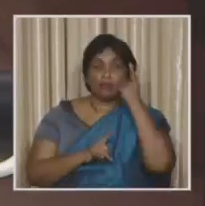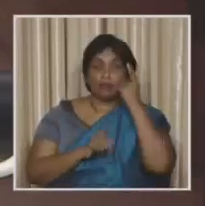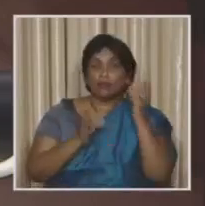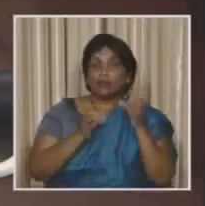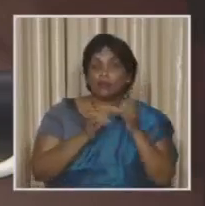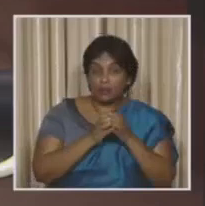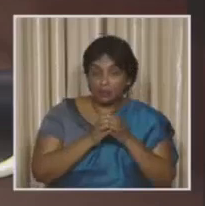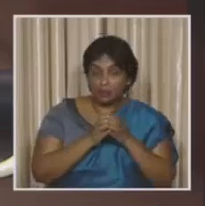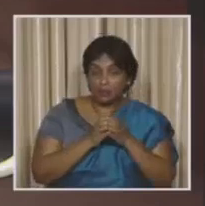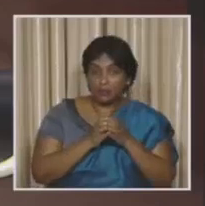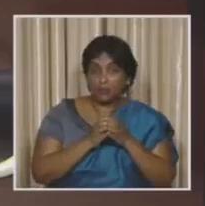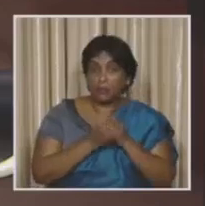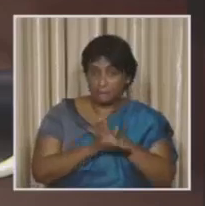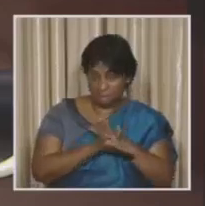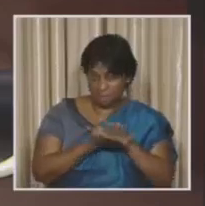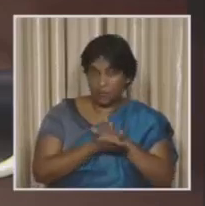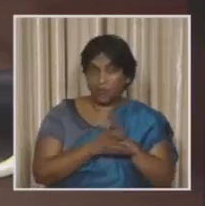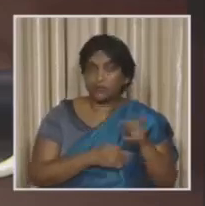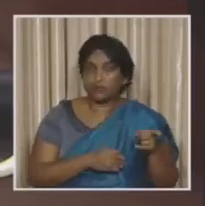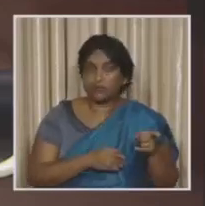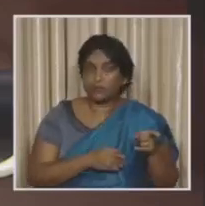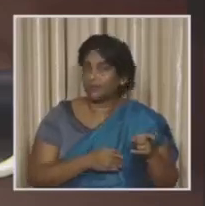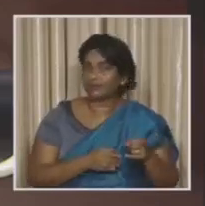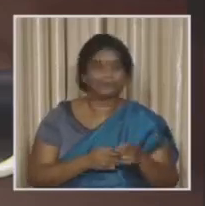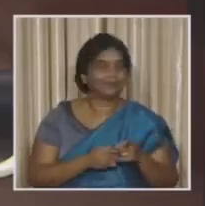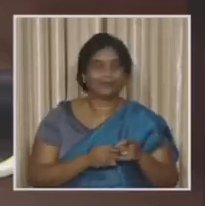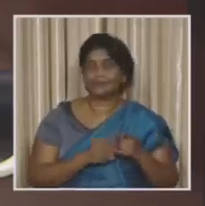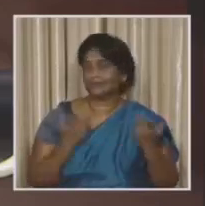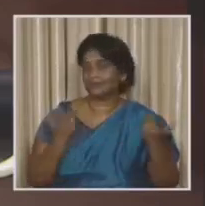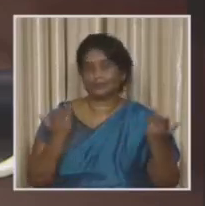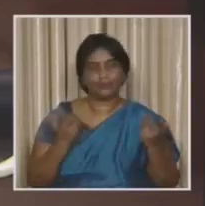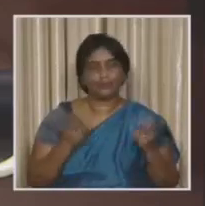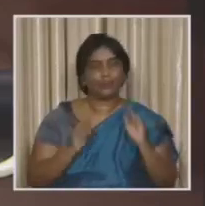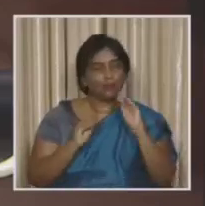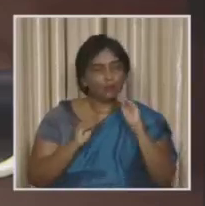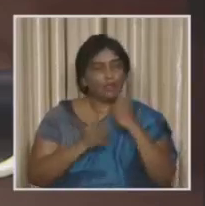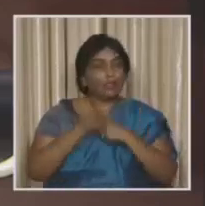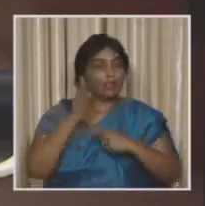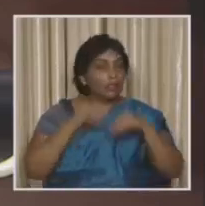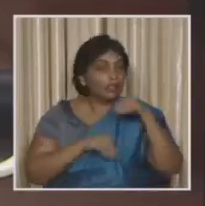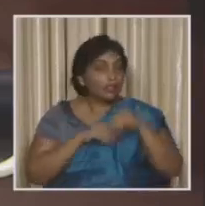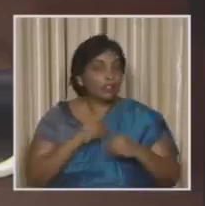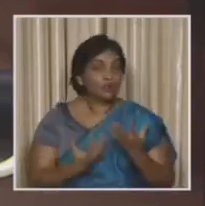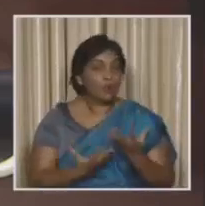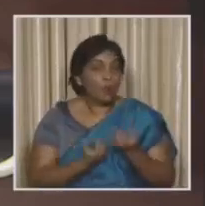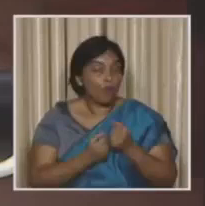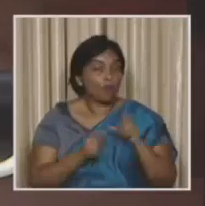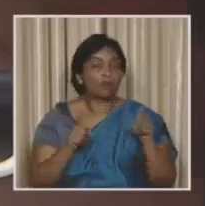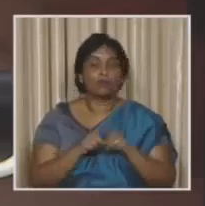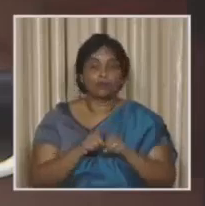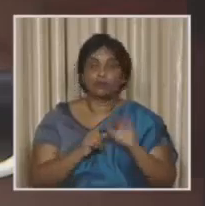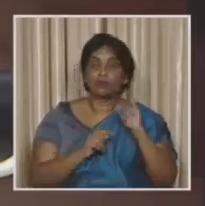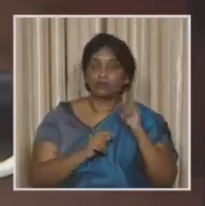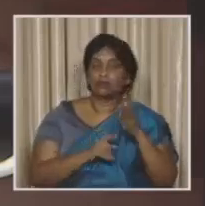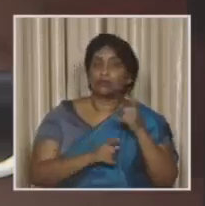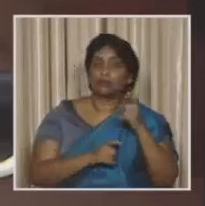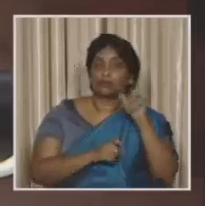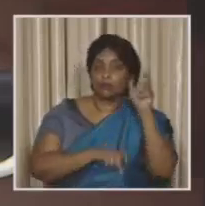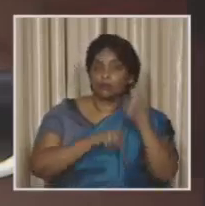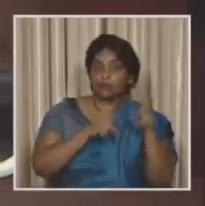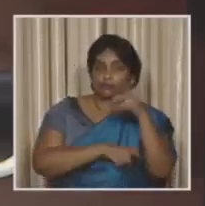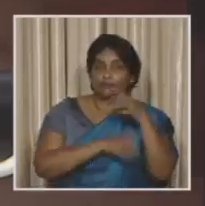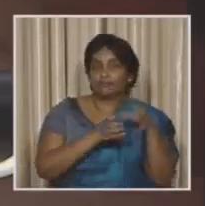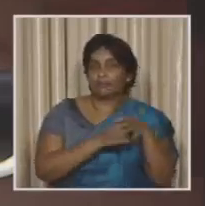බුද්ධයන්සේ සුපු පිරිසුදු නෑ යම් දේශපාලන වමනාවන් වෙනුවෙන් යම් නිල කණ්ඩායම්